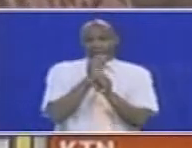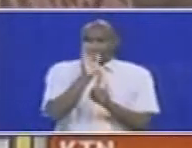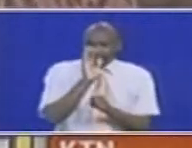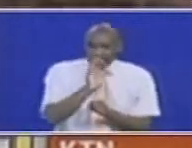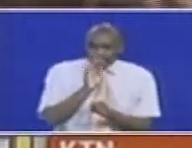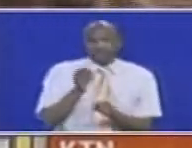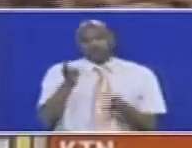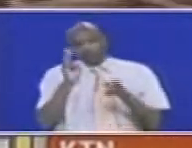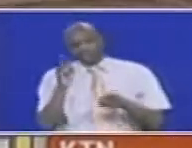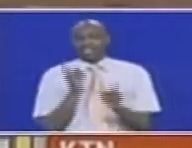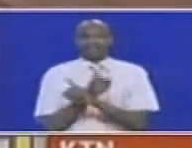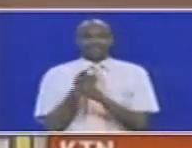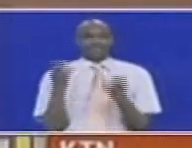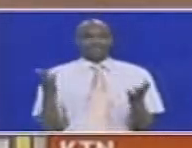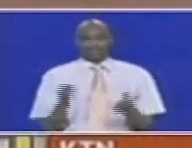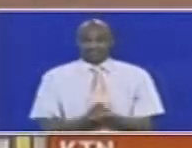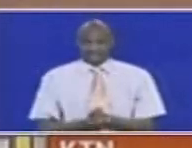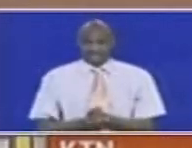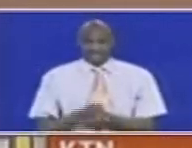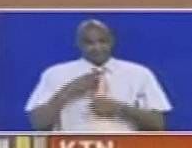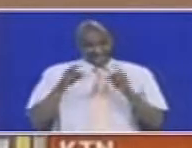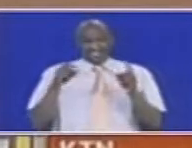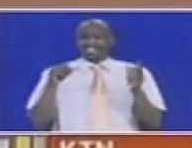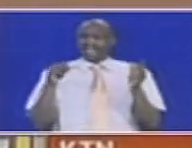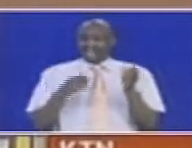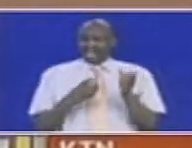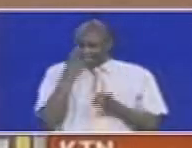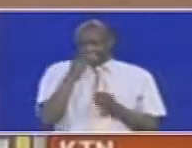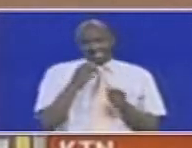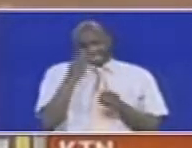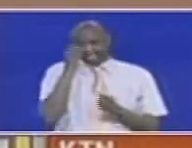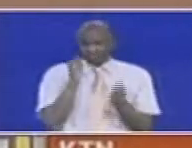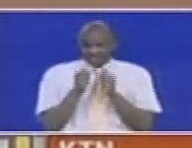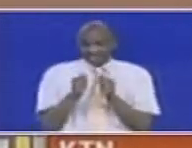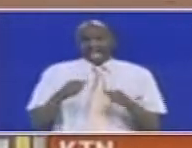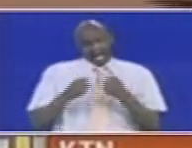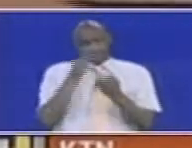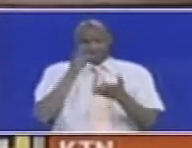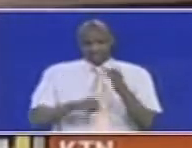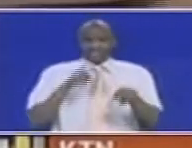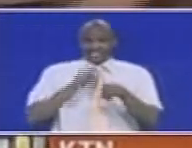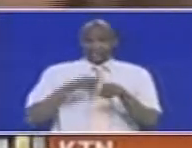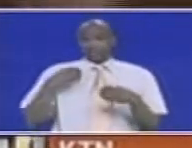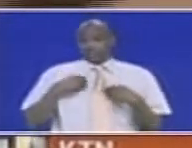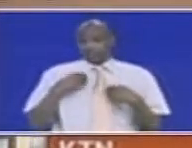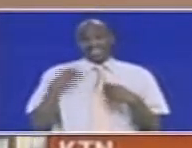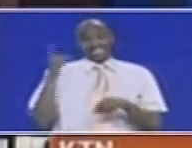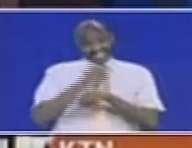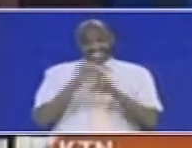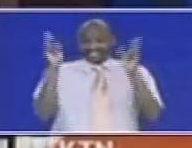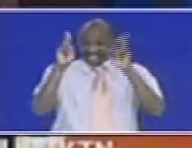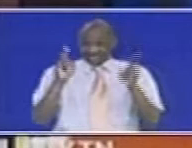siku. Kinaya kikubwa ni kwamba unyama huu umefanyika siku moja tu kabla maadhimisho ya siku ya punda kote